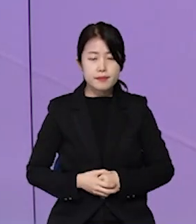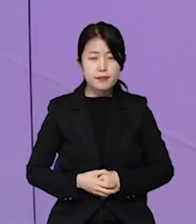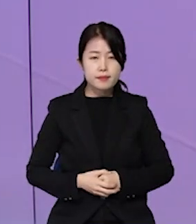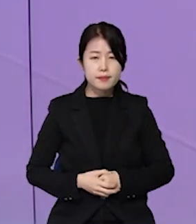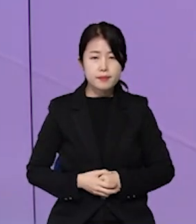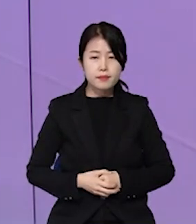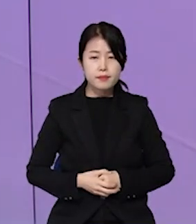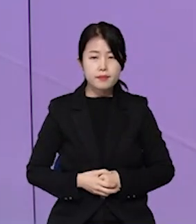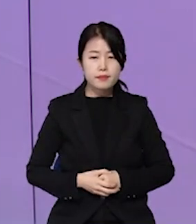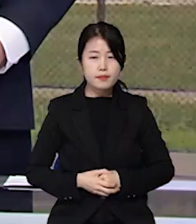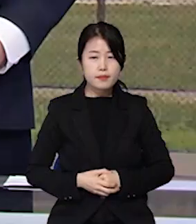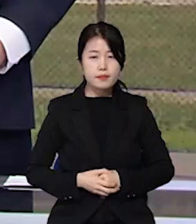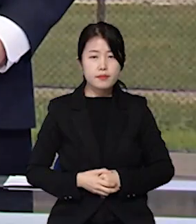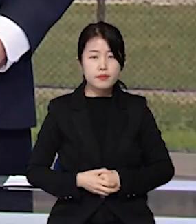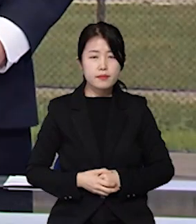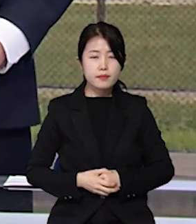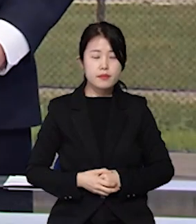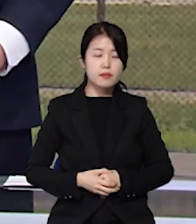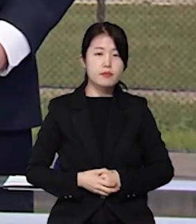이영길입니다.